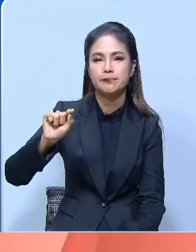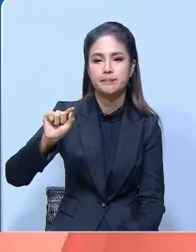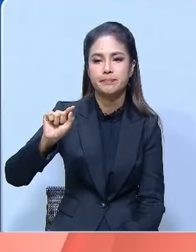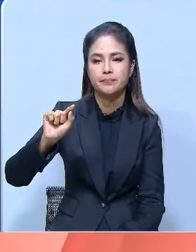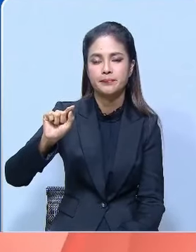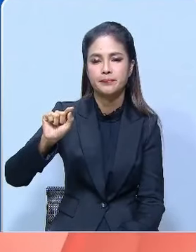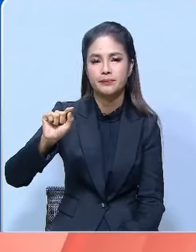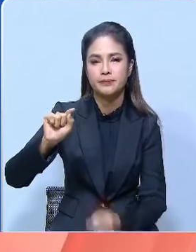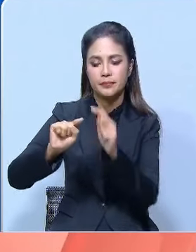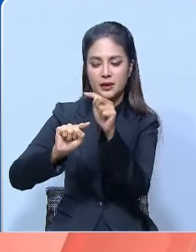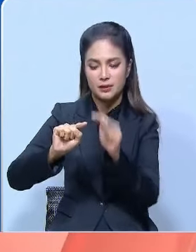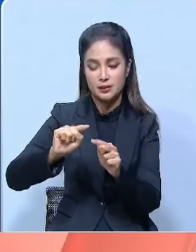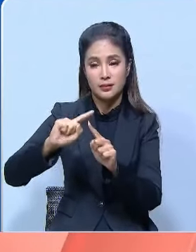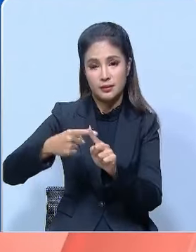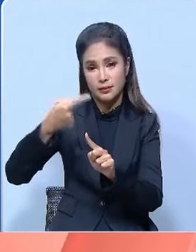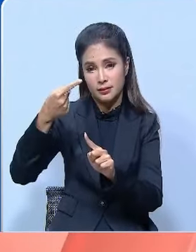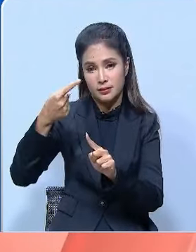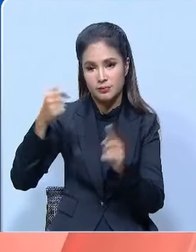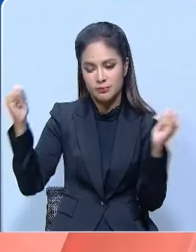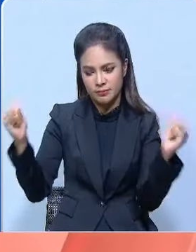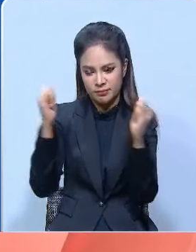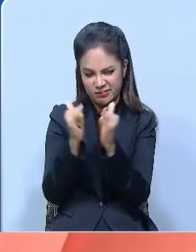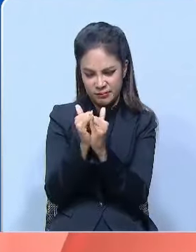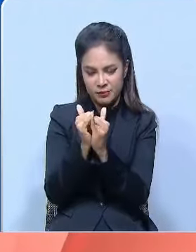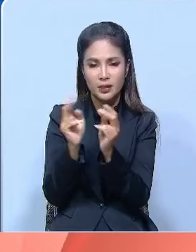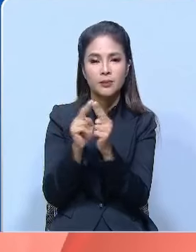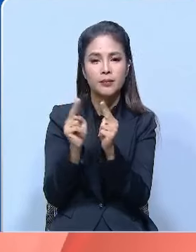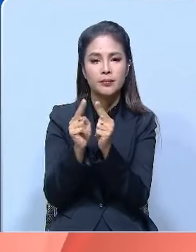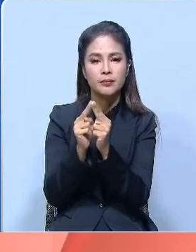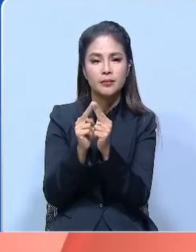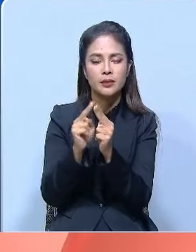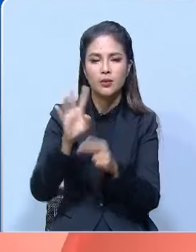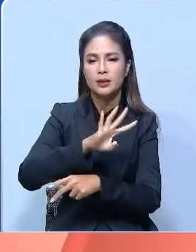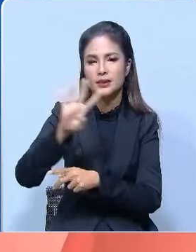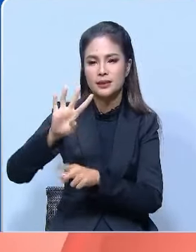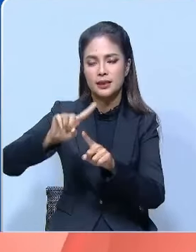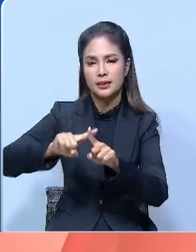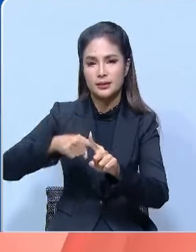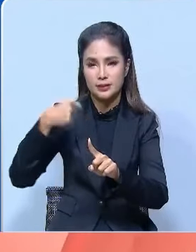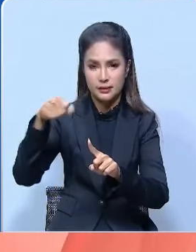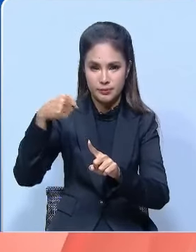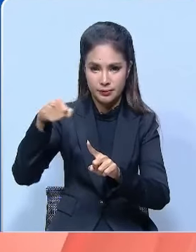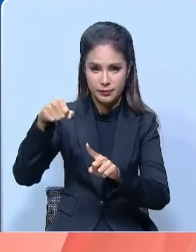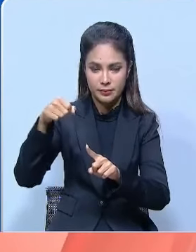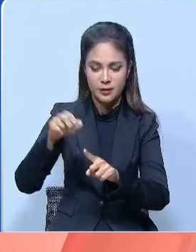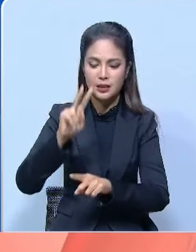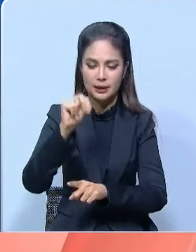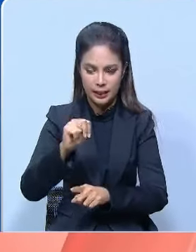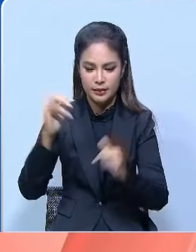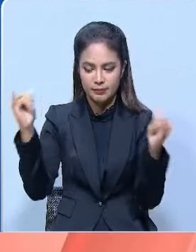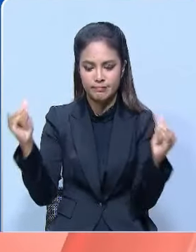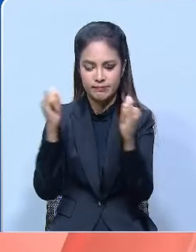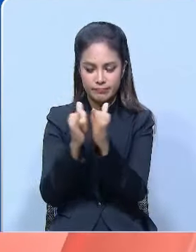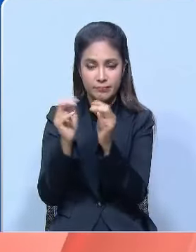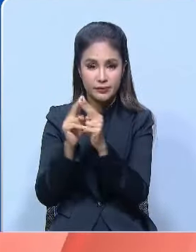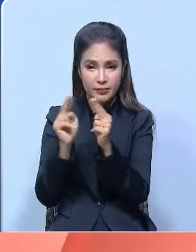แต่มีเงื่อนไขว่าหนูต้องมานอนกับพี่ 4ตุลาคมเขาก็เลยนัดเจอกันมีความสัมพันธ์ฟีจิ